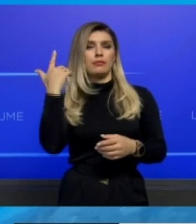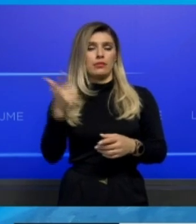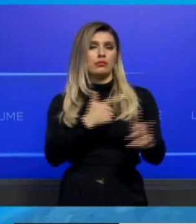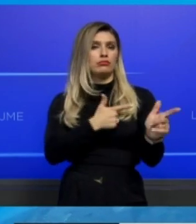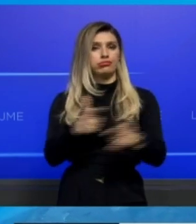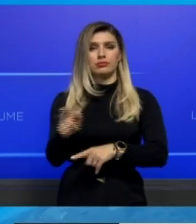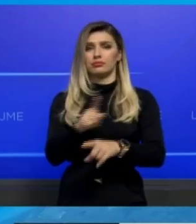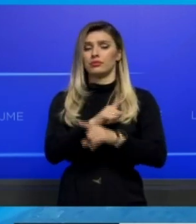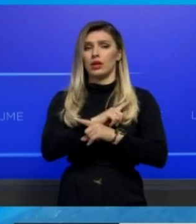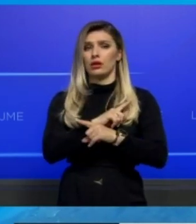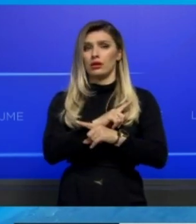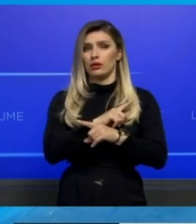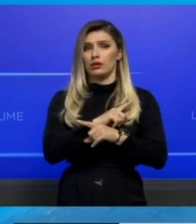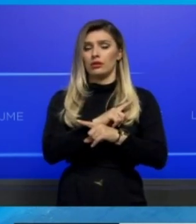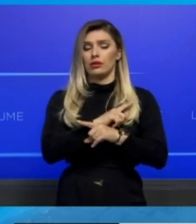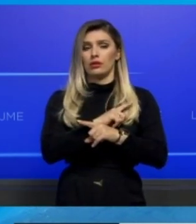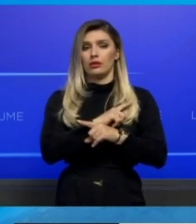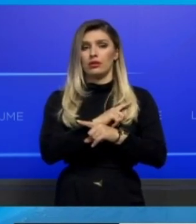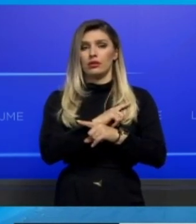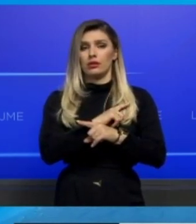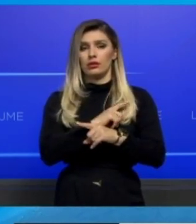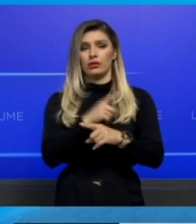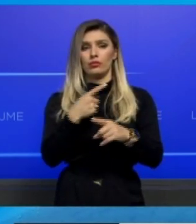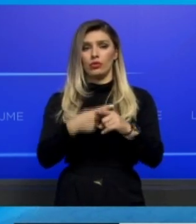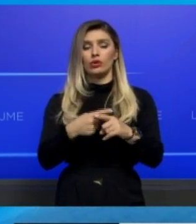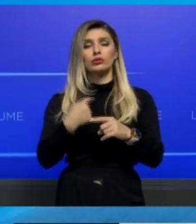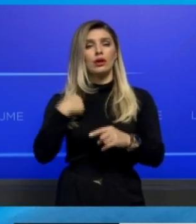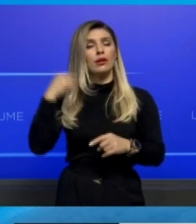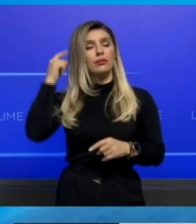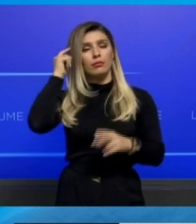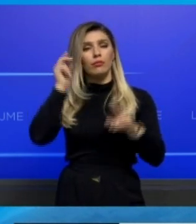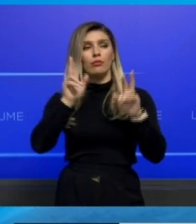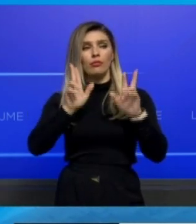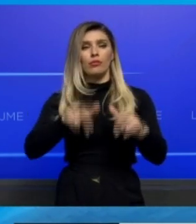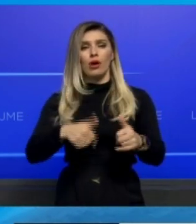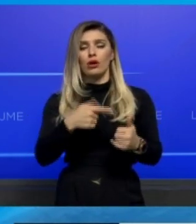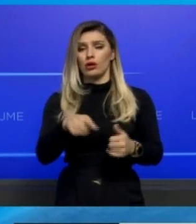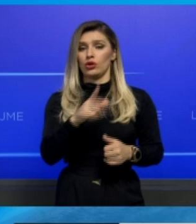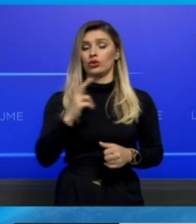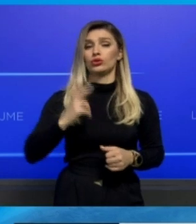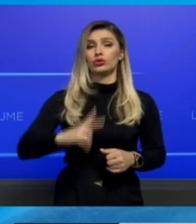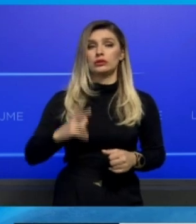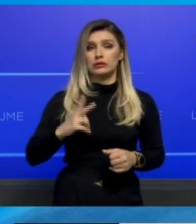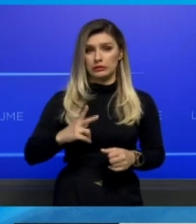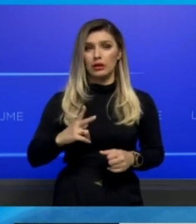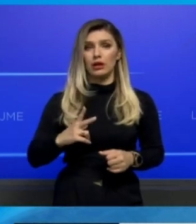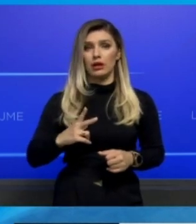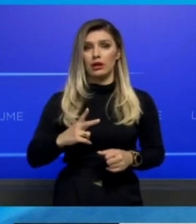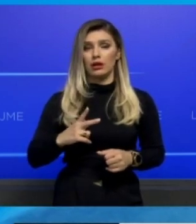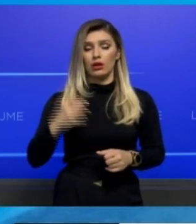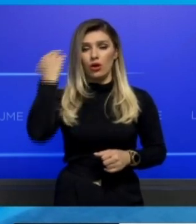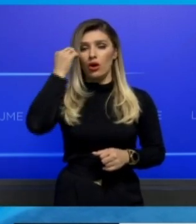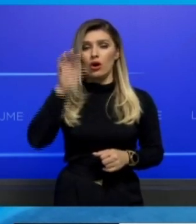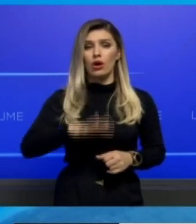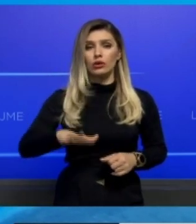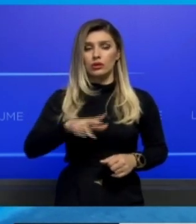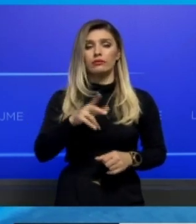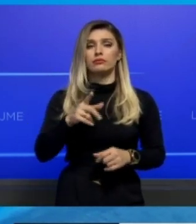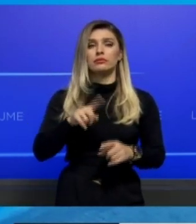prej forcave serbe, edhe që besoj që qytetarët e Kosovës